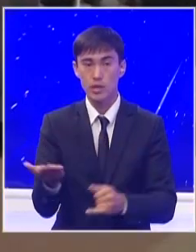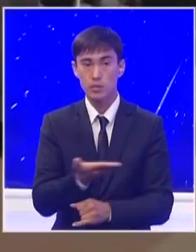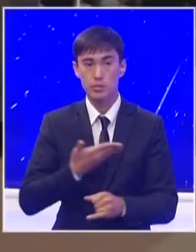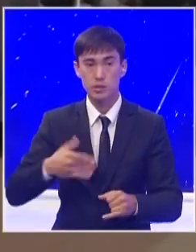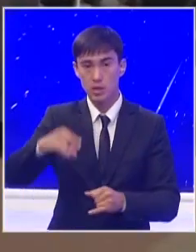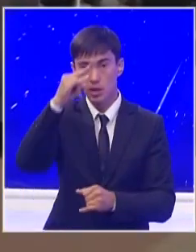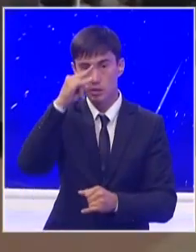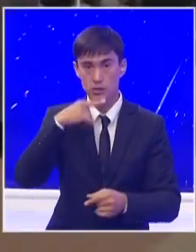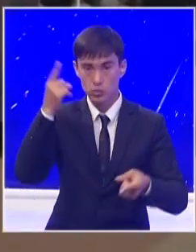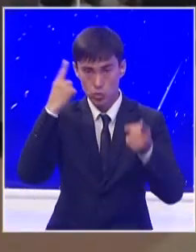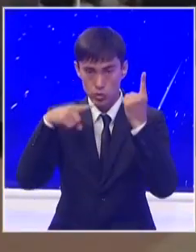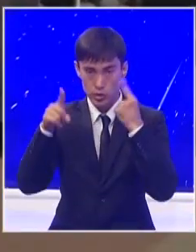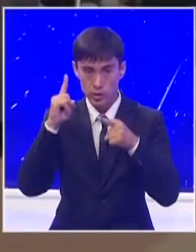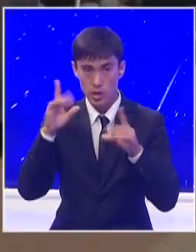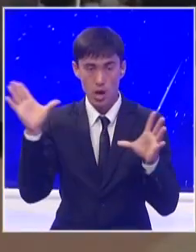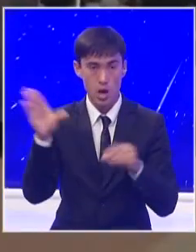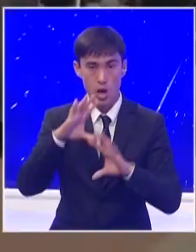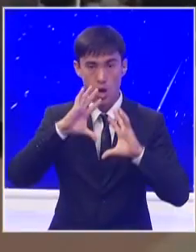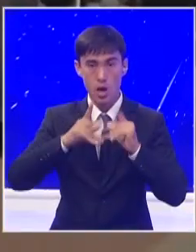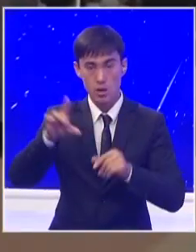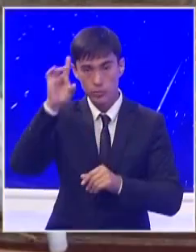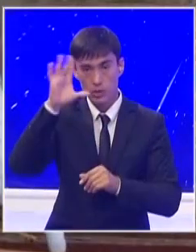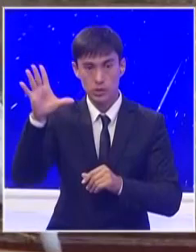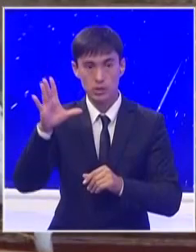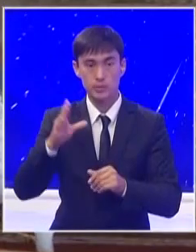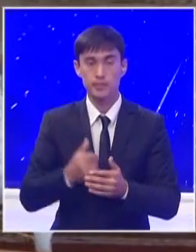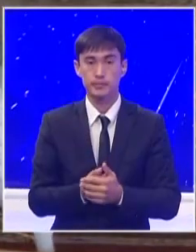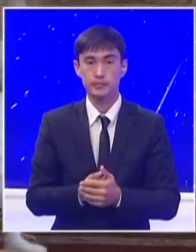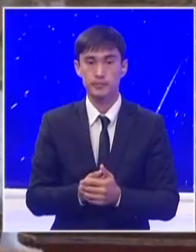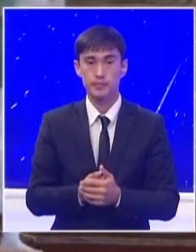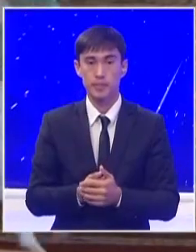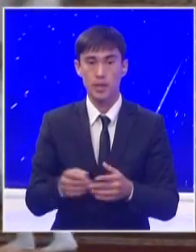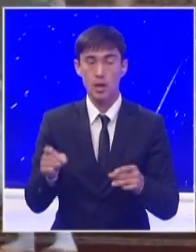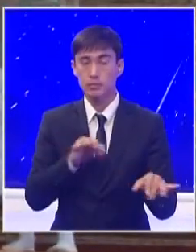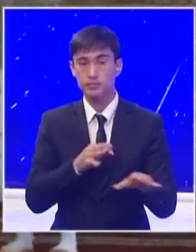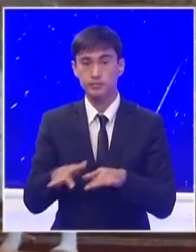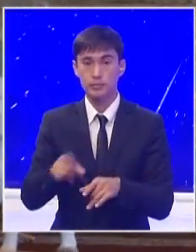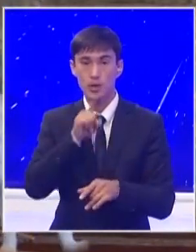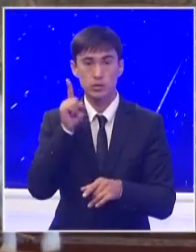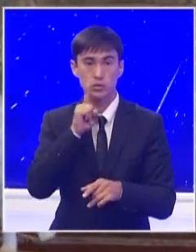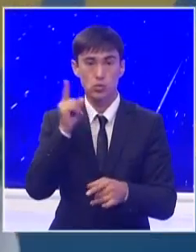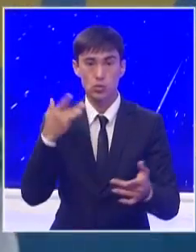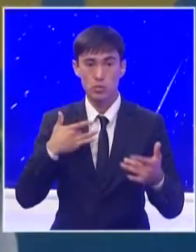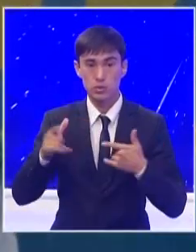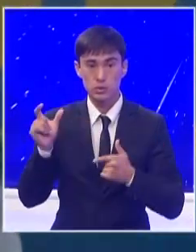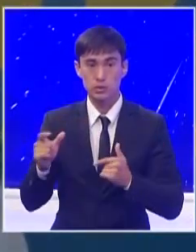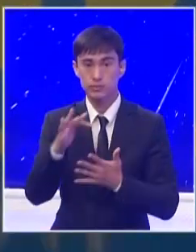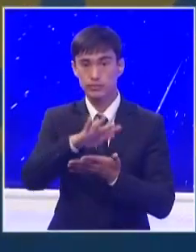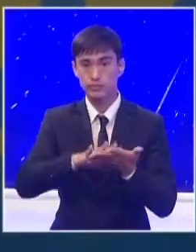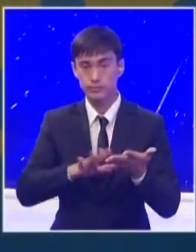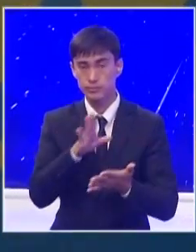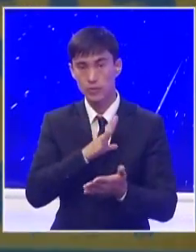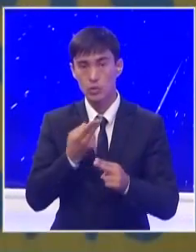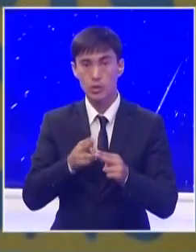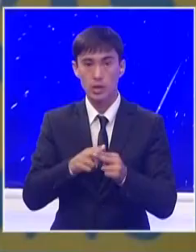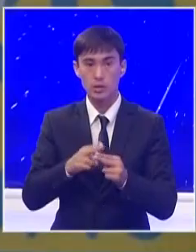біздің қазақтың өнеріне бүкіл әлем танысады десек болады, ол артық айтпайды. Мәдени шара жас өнерпаздардың концерттік бағдарламасымен жалғасты.